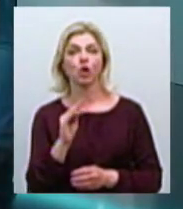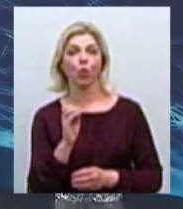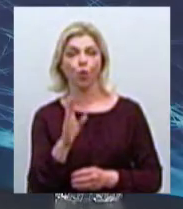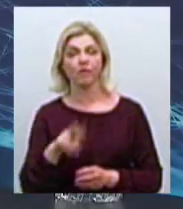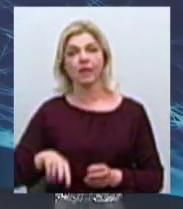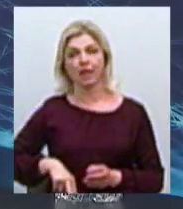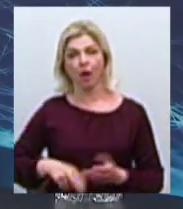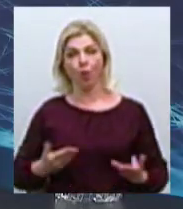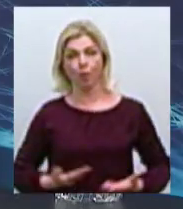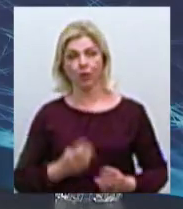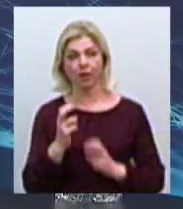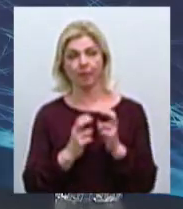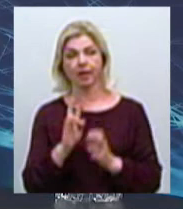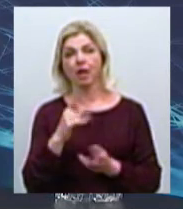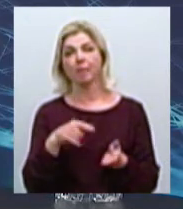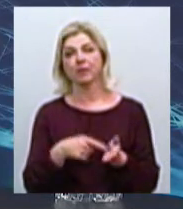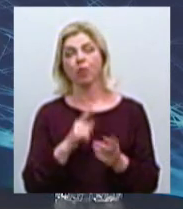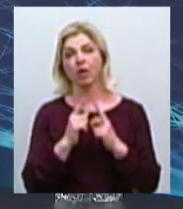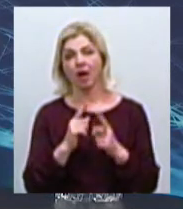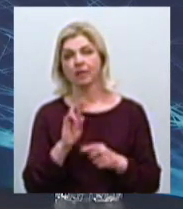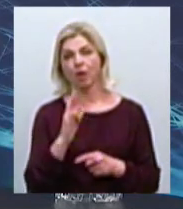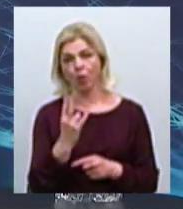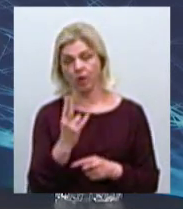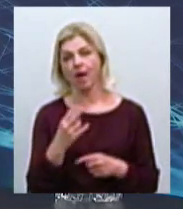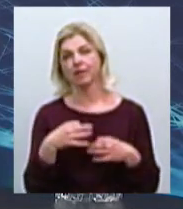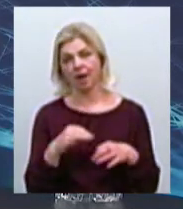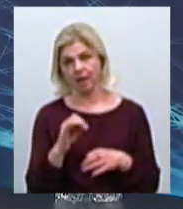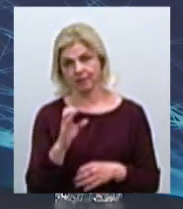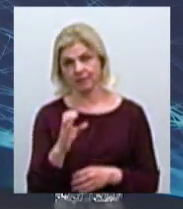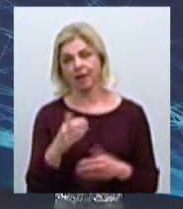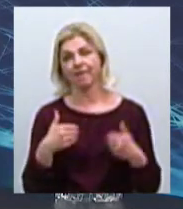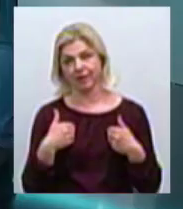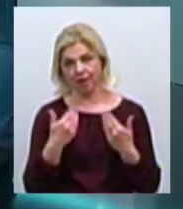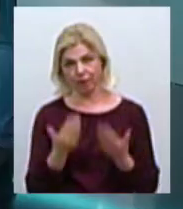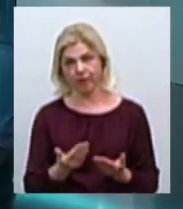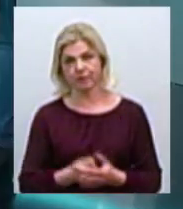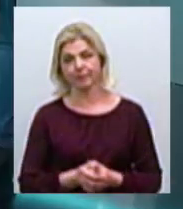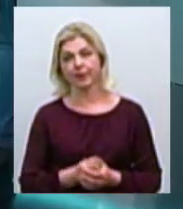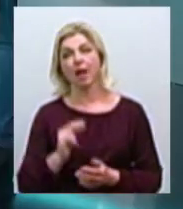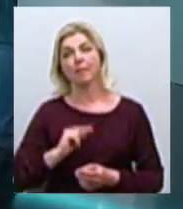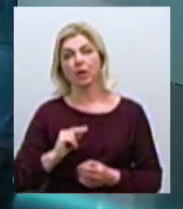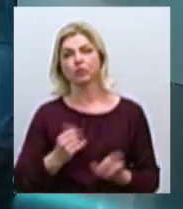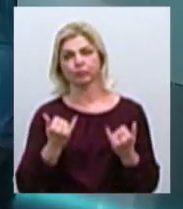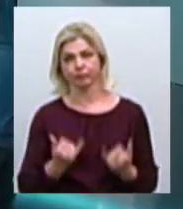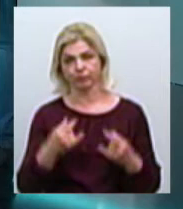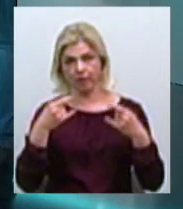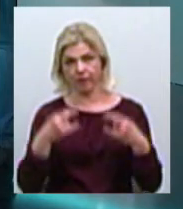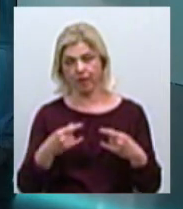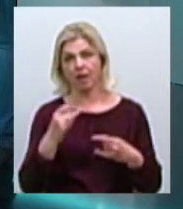комунального підприємства Миколаївської міської ради «Миколаївпастранс». Я вас вітаю. Ми працюємо в прямому ефірі. Нагадую, телефон